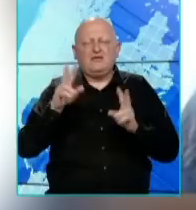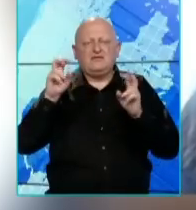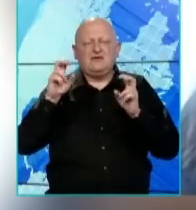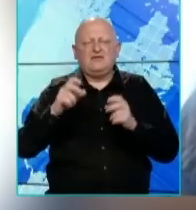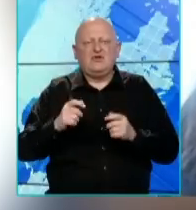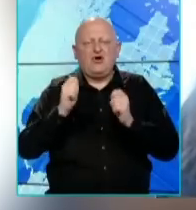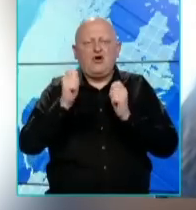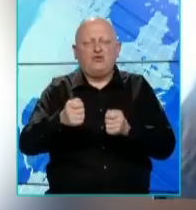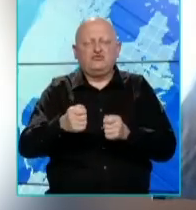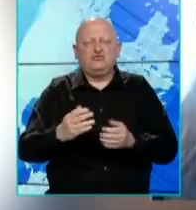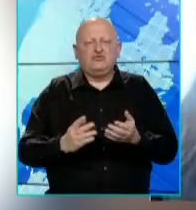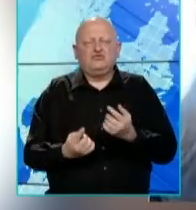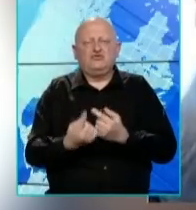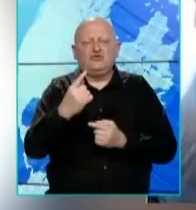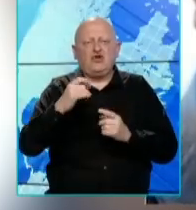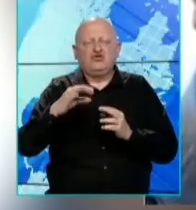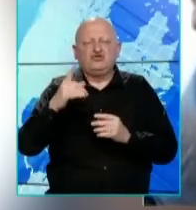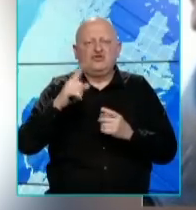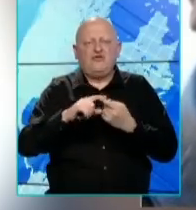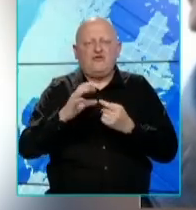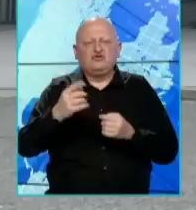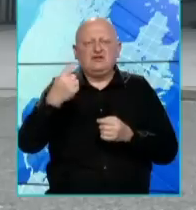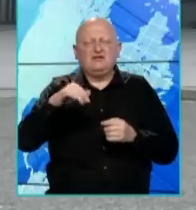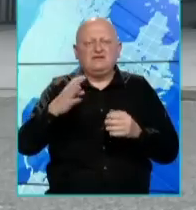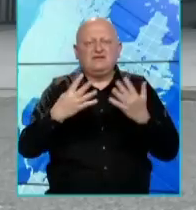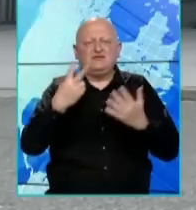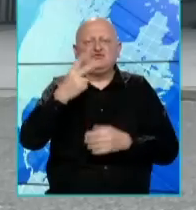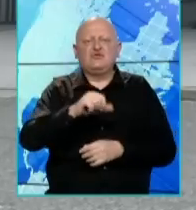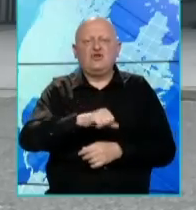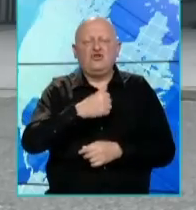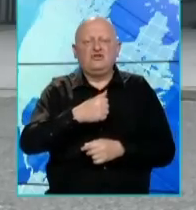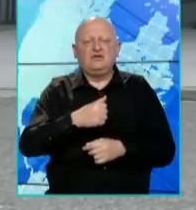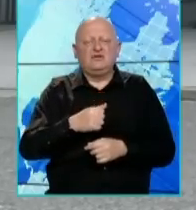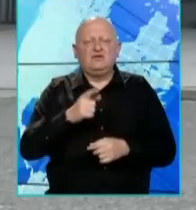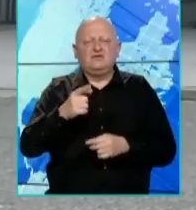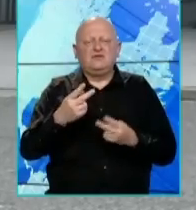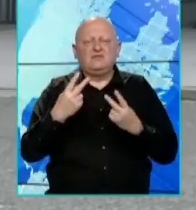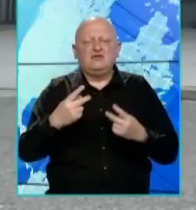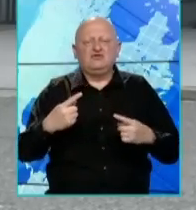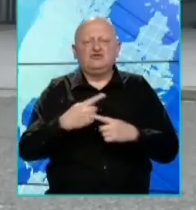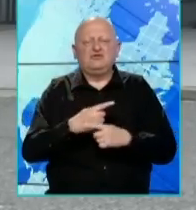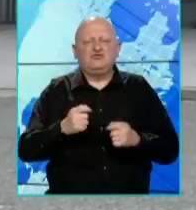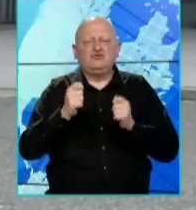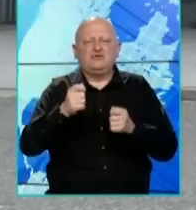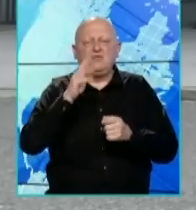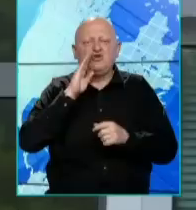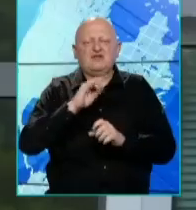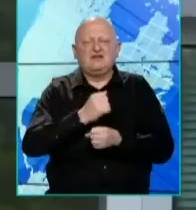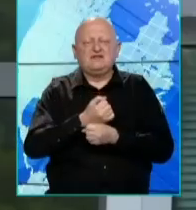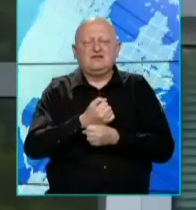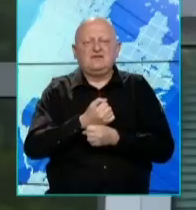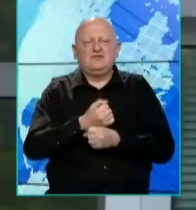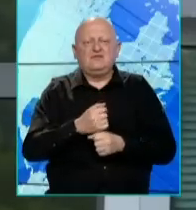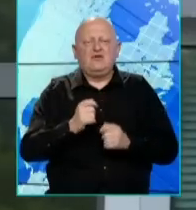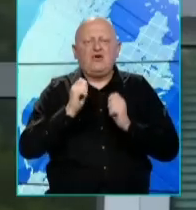navodima optužnice, dogodio u Jošanici kod Foče 1992. godine. Time je uvažena žalba tužilaštva Bosne i Hercegovine,